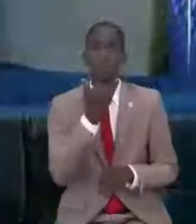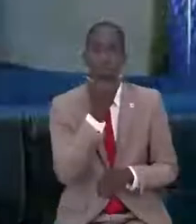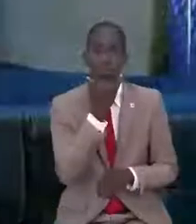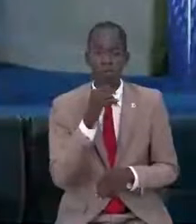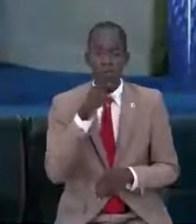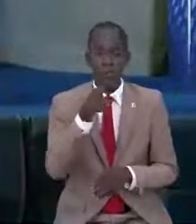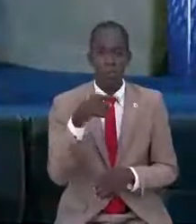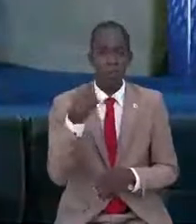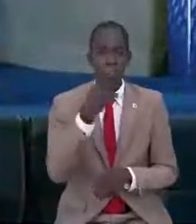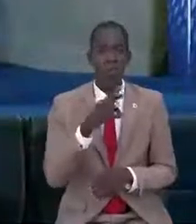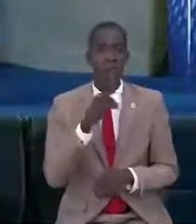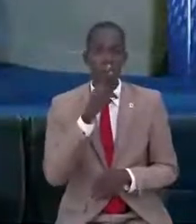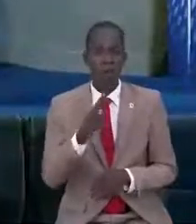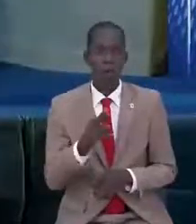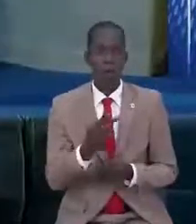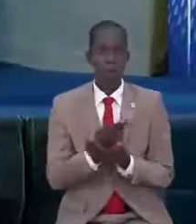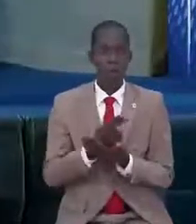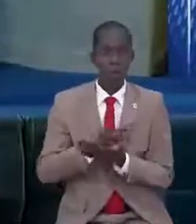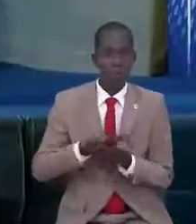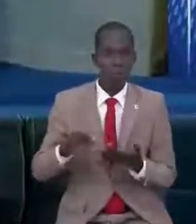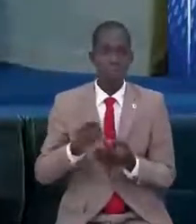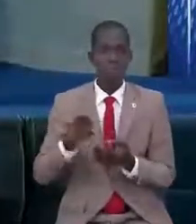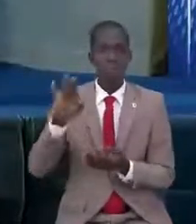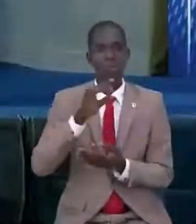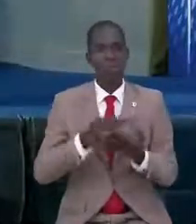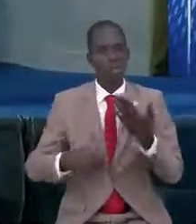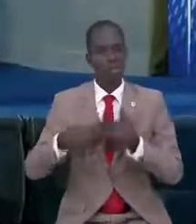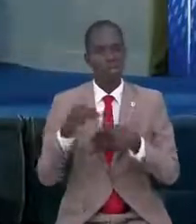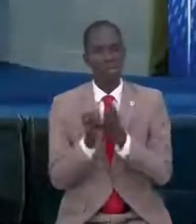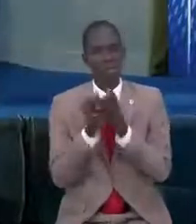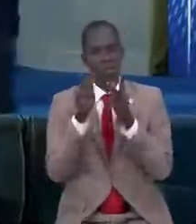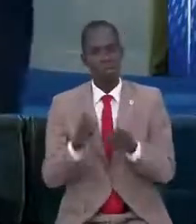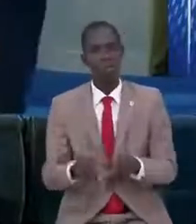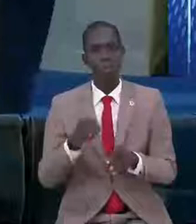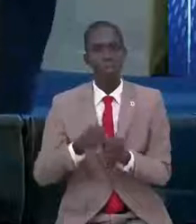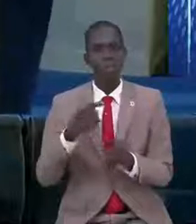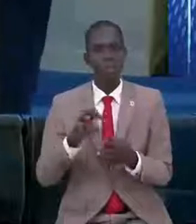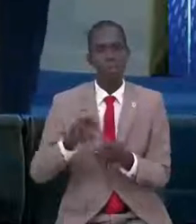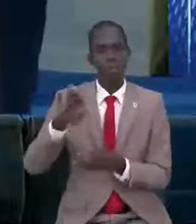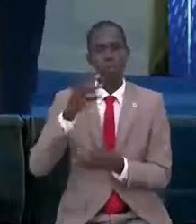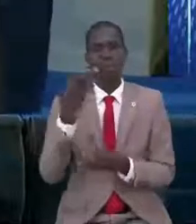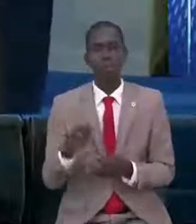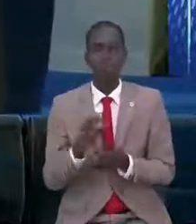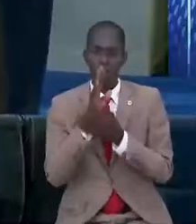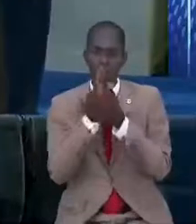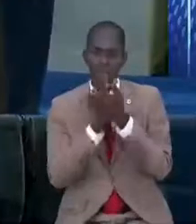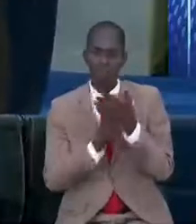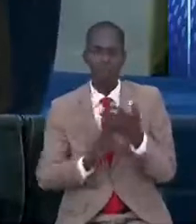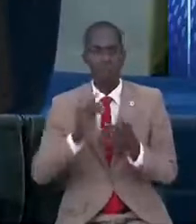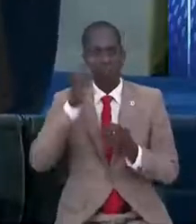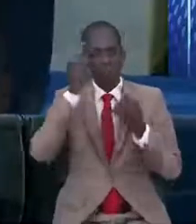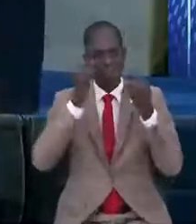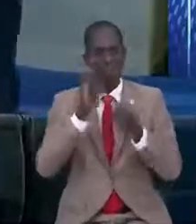vous qui êtes spirituels, frères, redressez-le avec un esprit de douceur. Prends garde